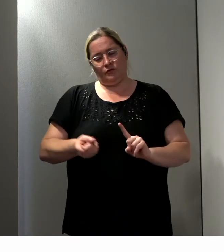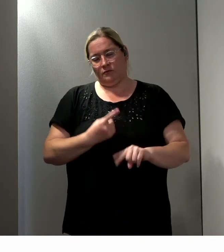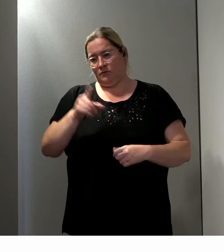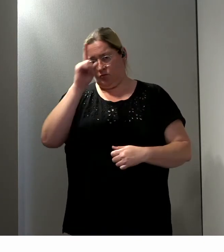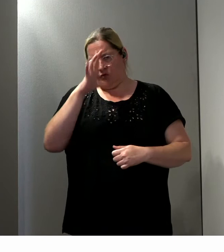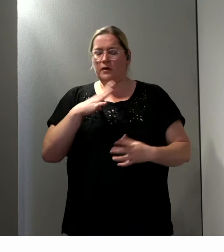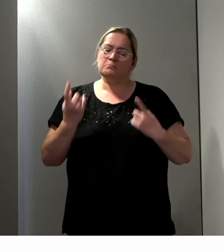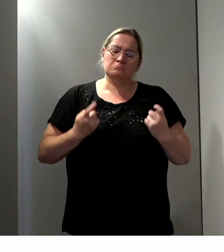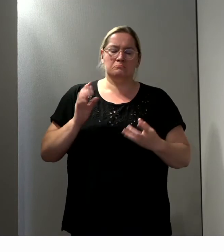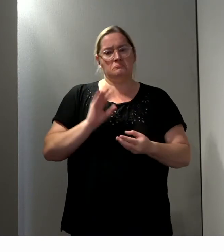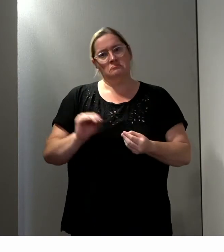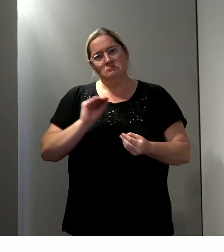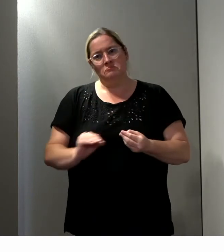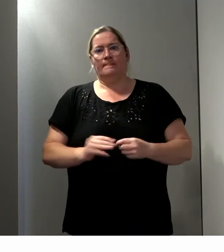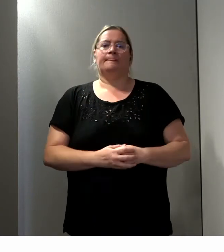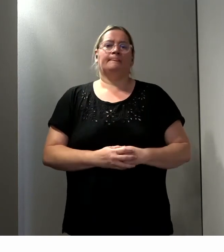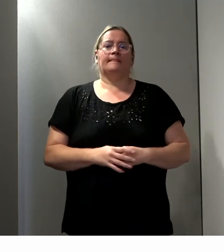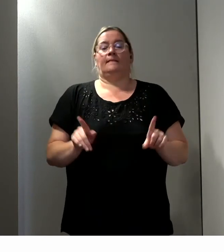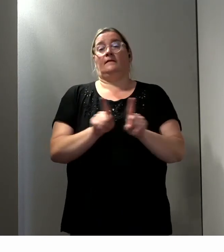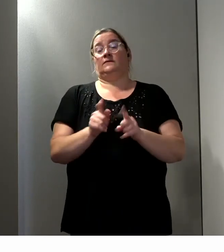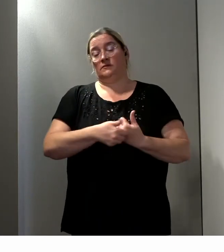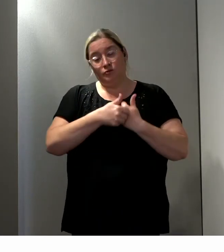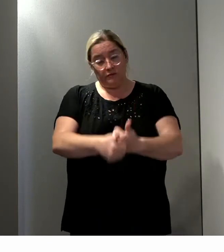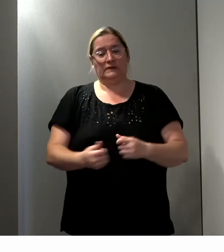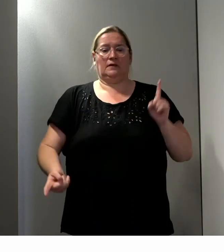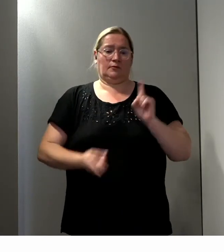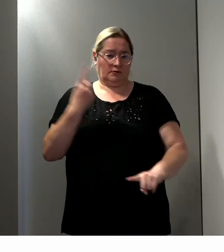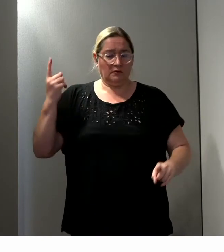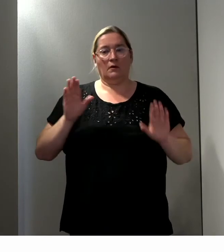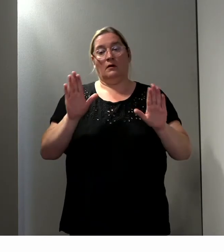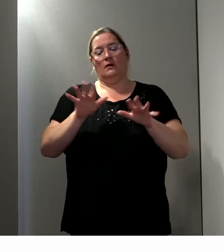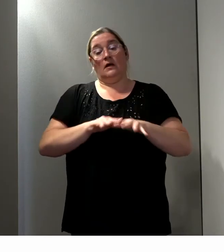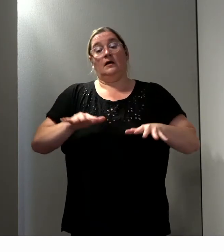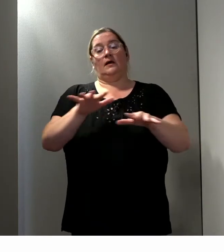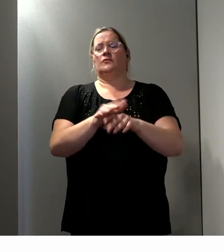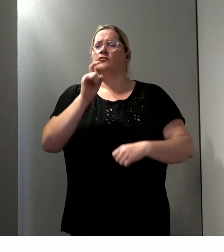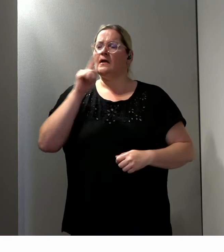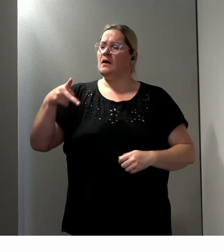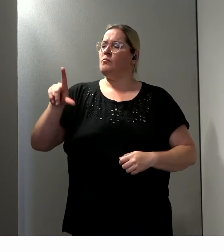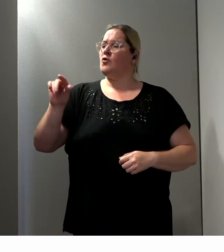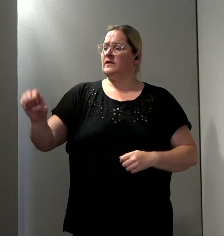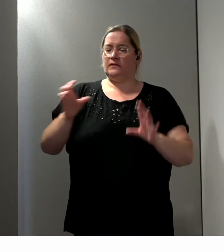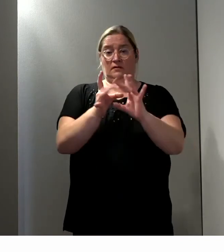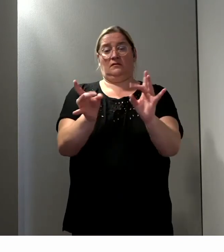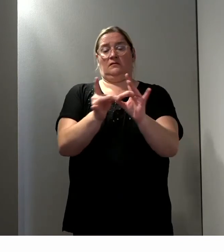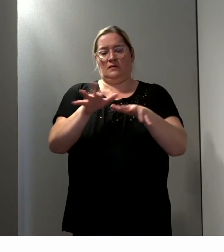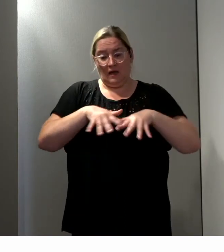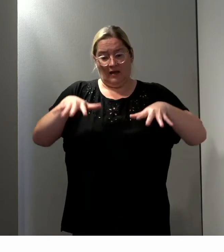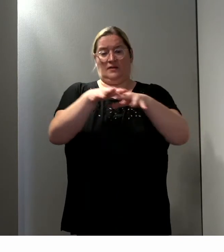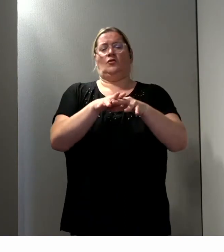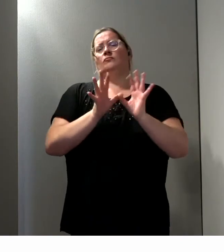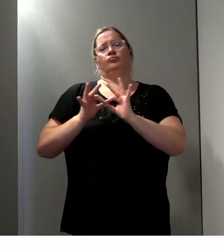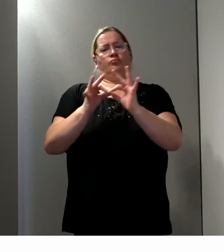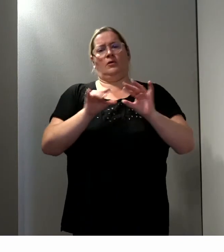quelques bonnes questions à se poser. Le fait d'être suivi, le réseau. Alors, Pauline en a parlé, je crois que ça c'est absolument